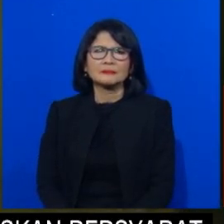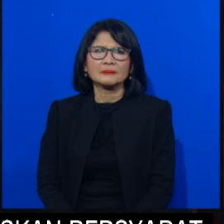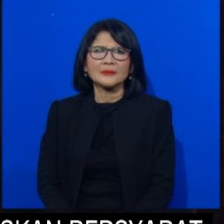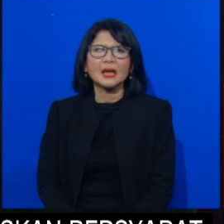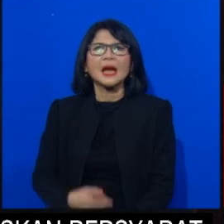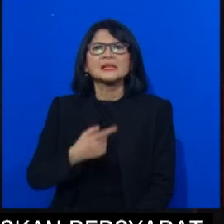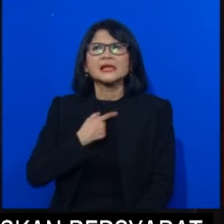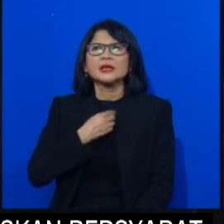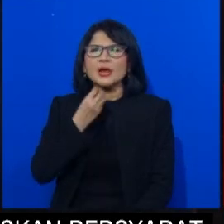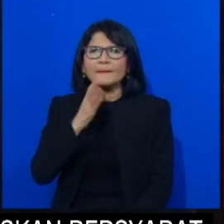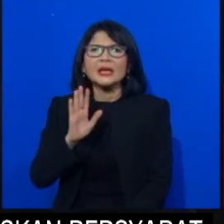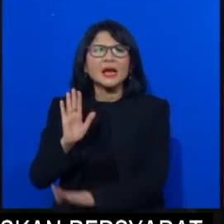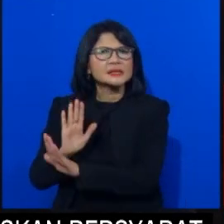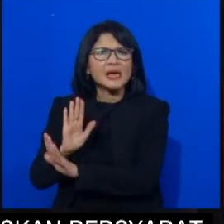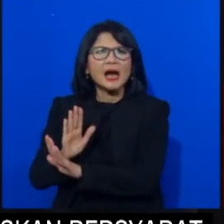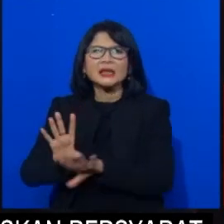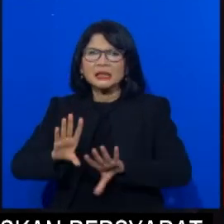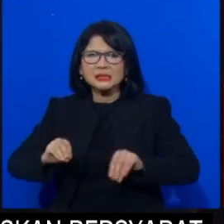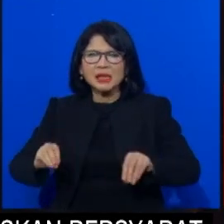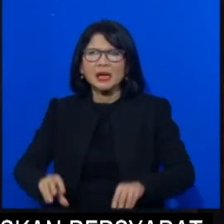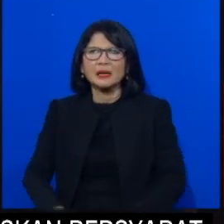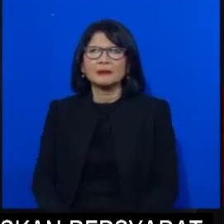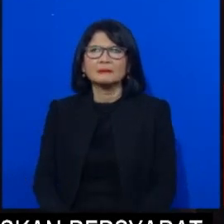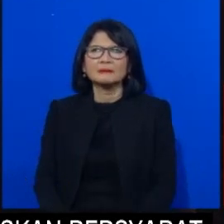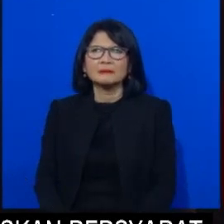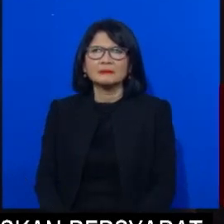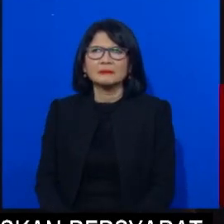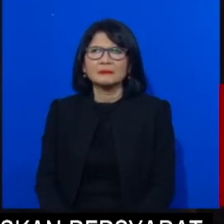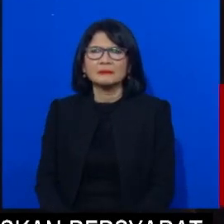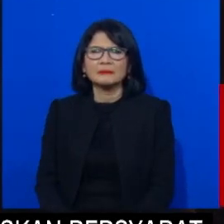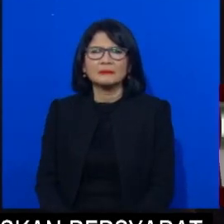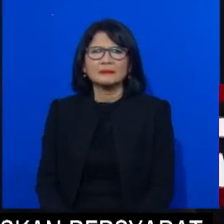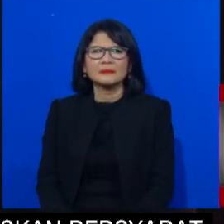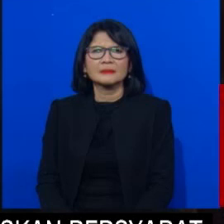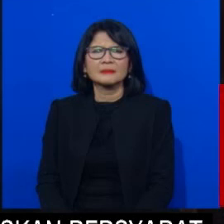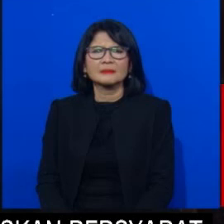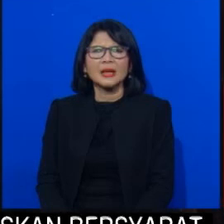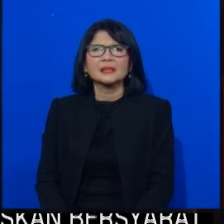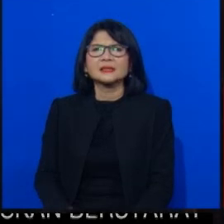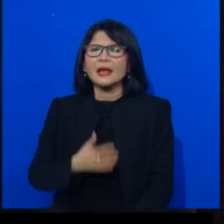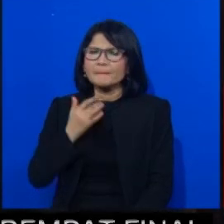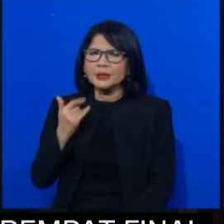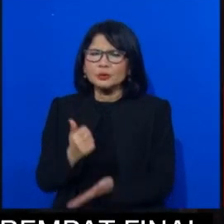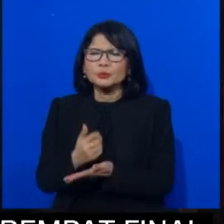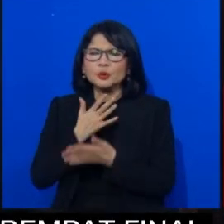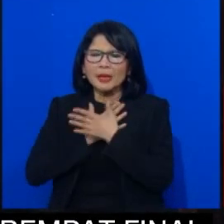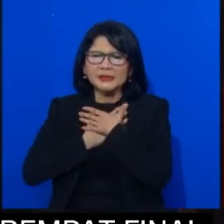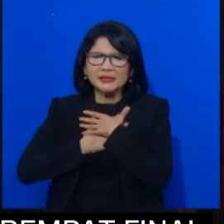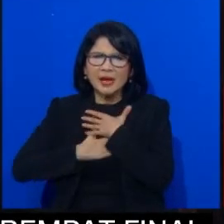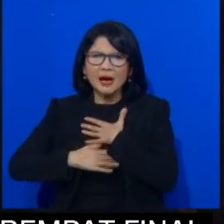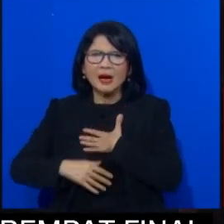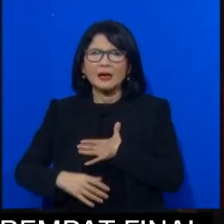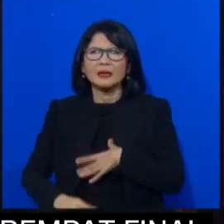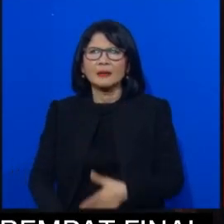nggak bantu bapaknya. Ya bener, nggak tega nih, ya bener. Ibu